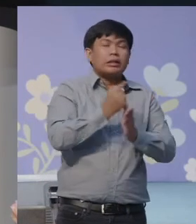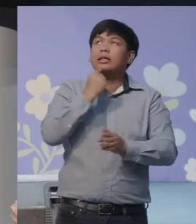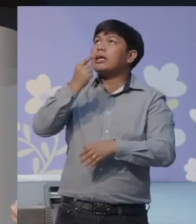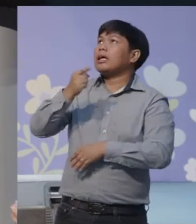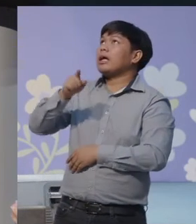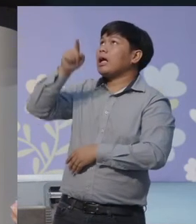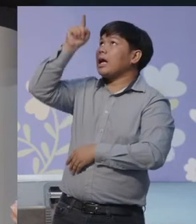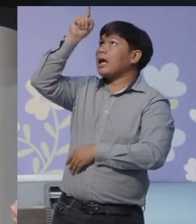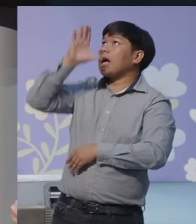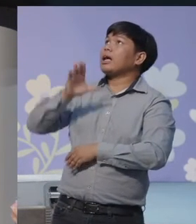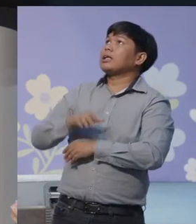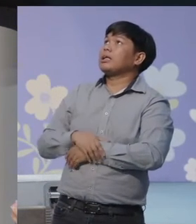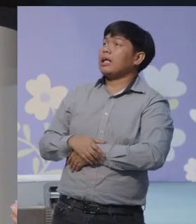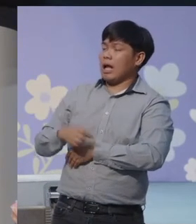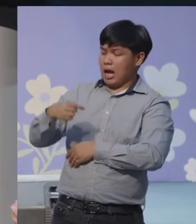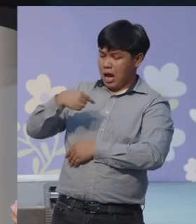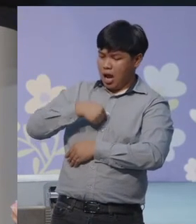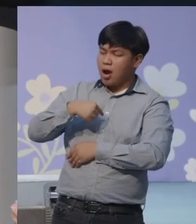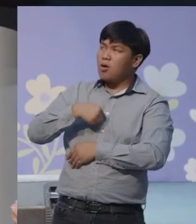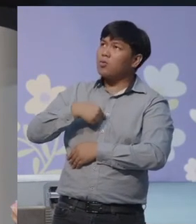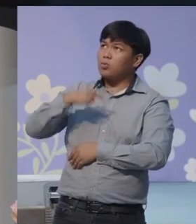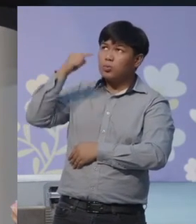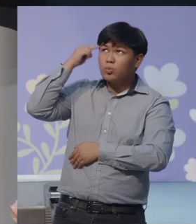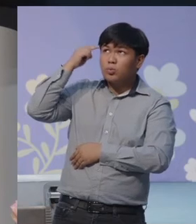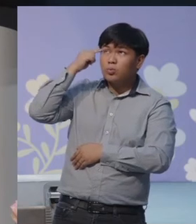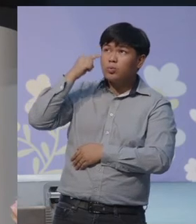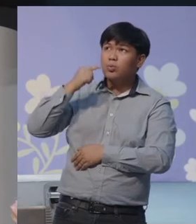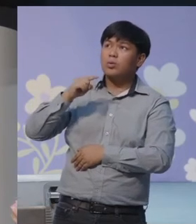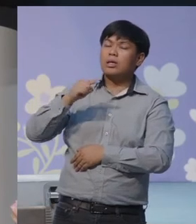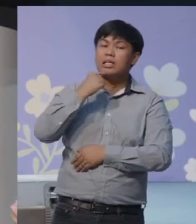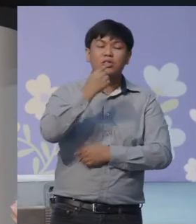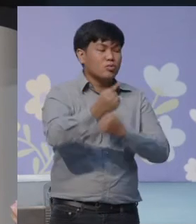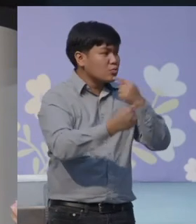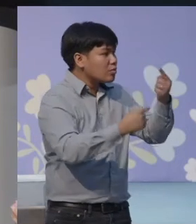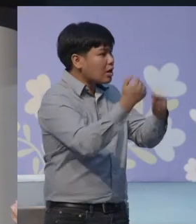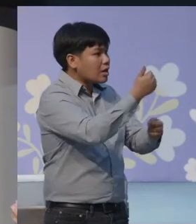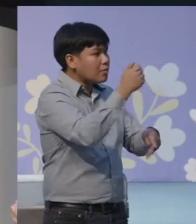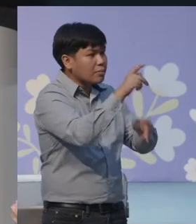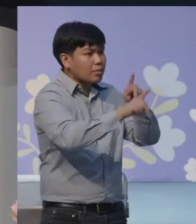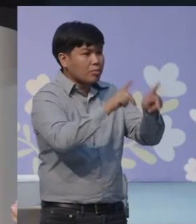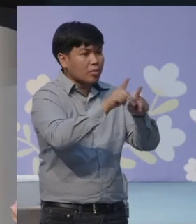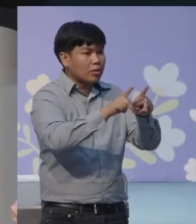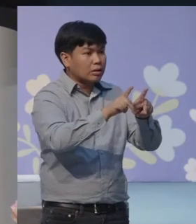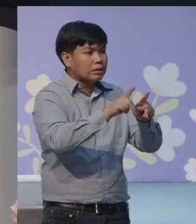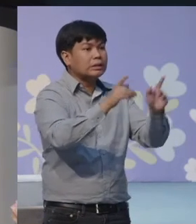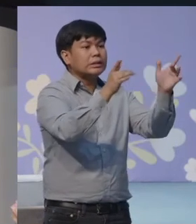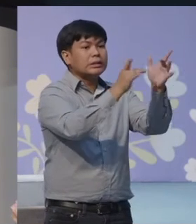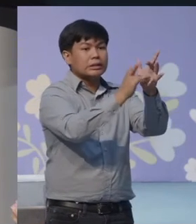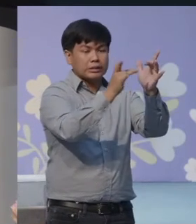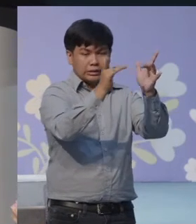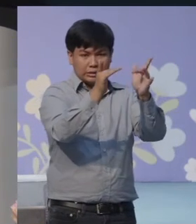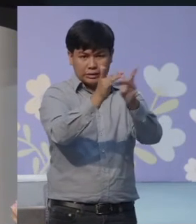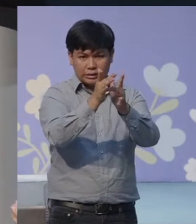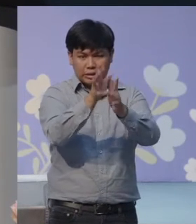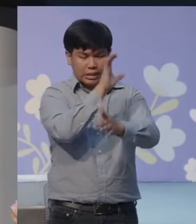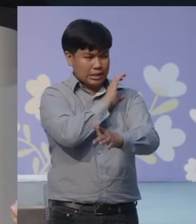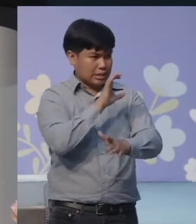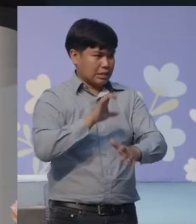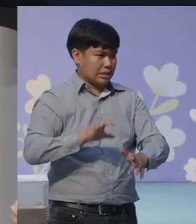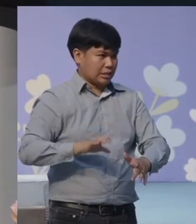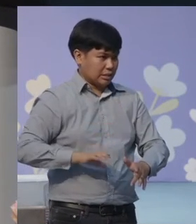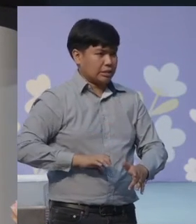Panginoon at sa inyo at sa mga ibang tao na si Jesucristo